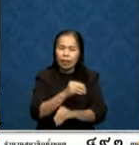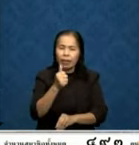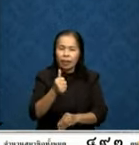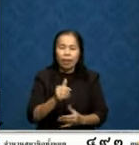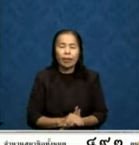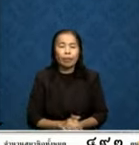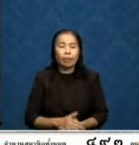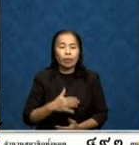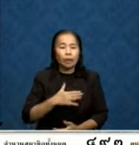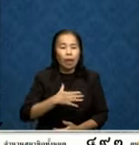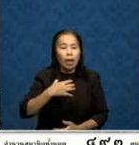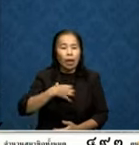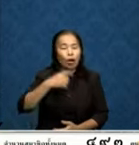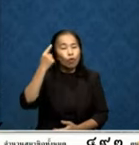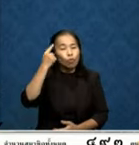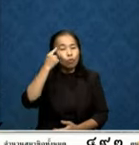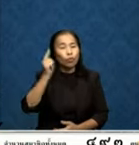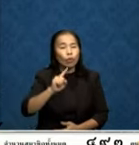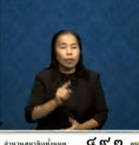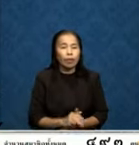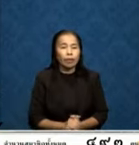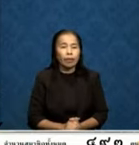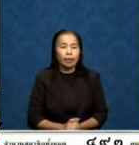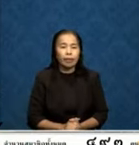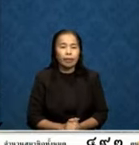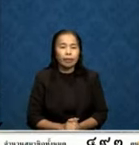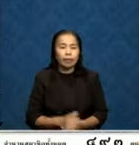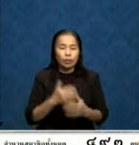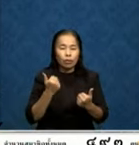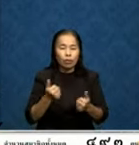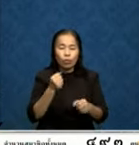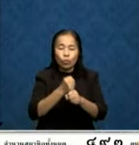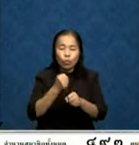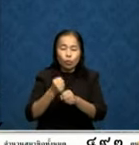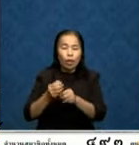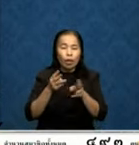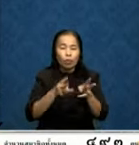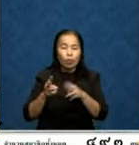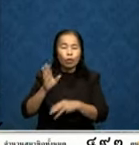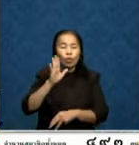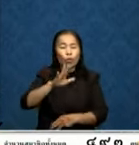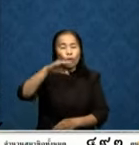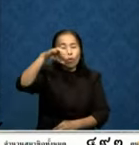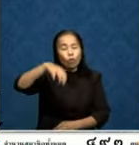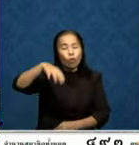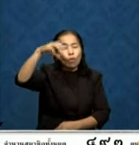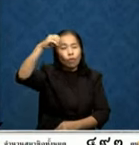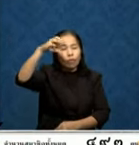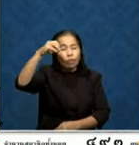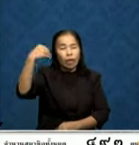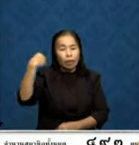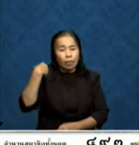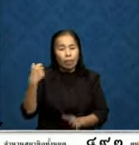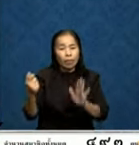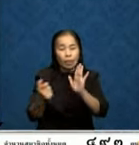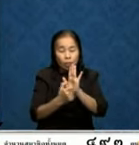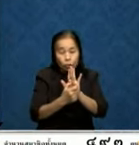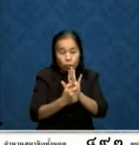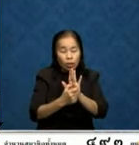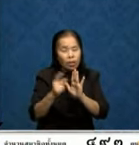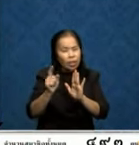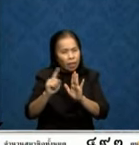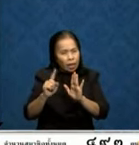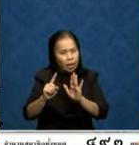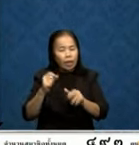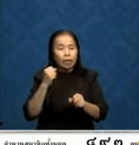ากรู้ทิศทางของกปภ.นะครับกำหนดที่จะให้หน่วยงานในมือรัฐวิสาหกิ